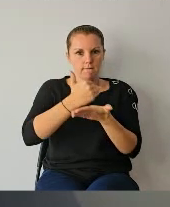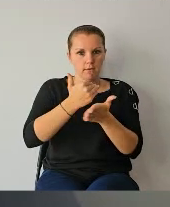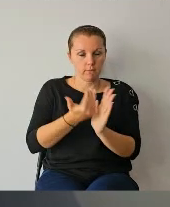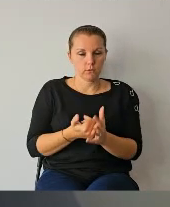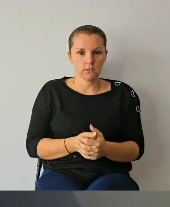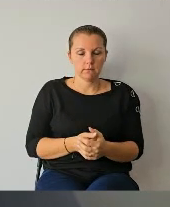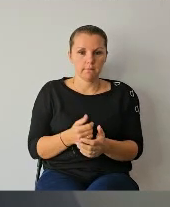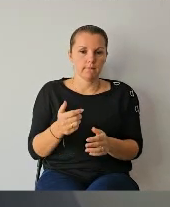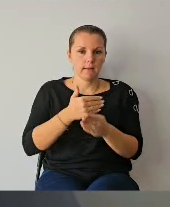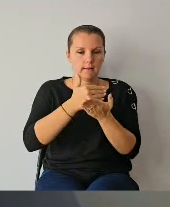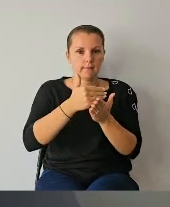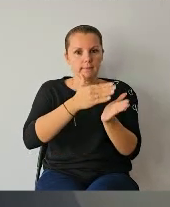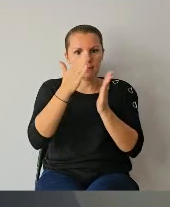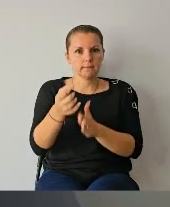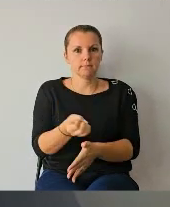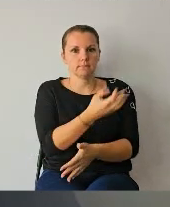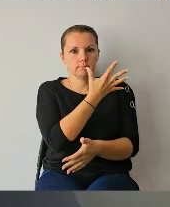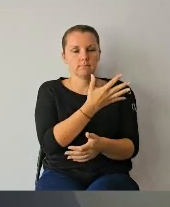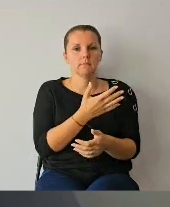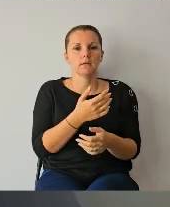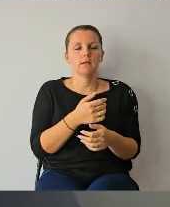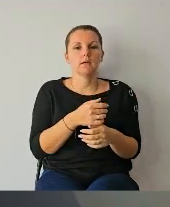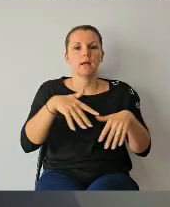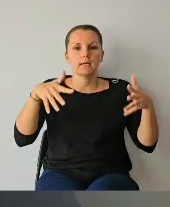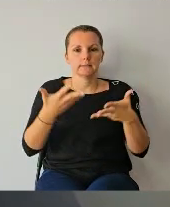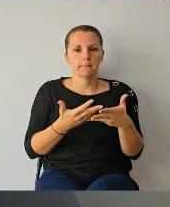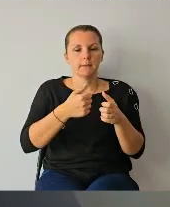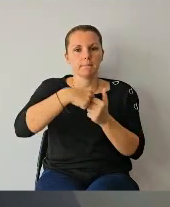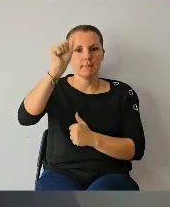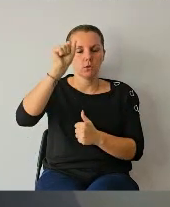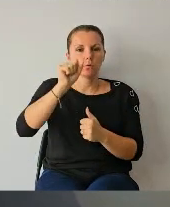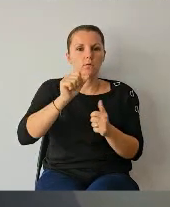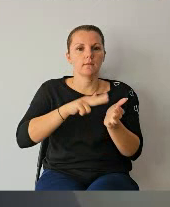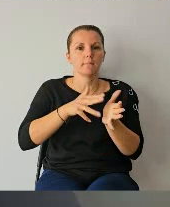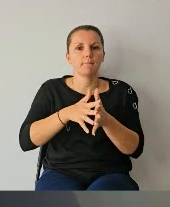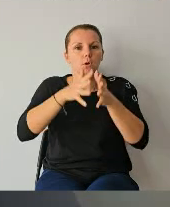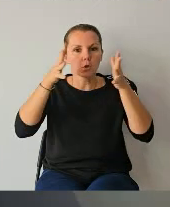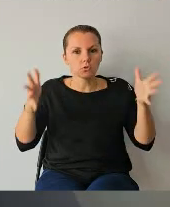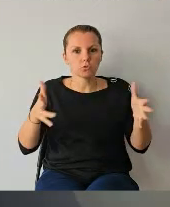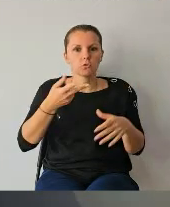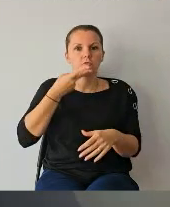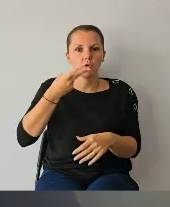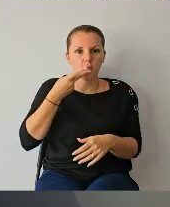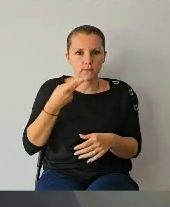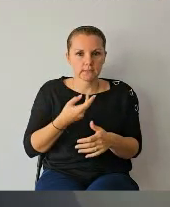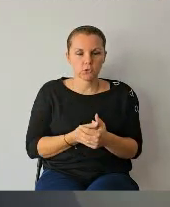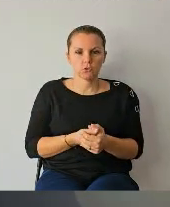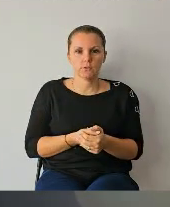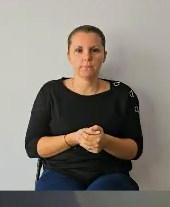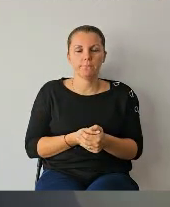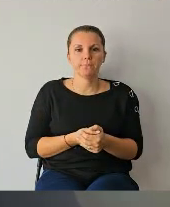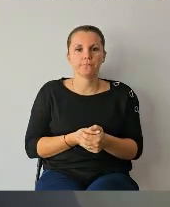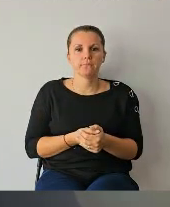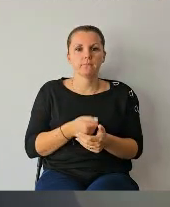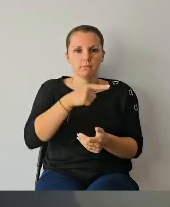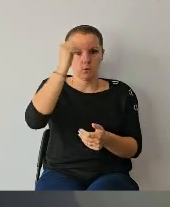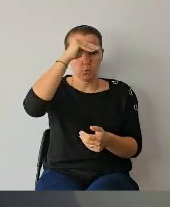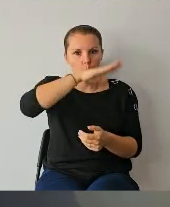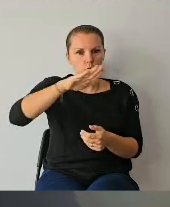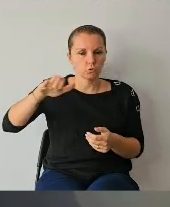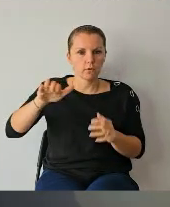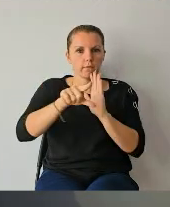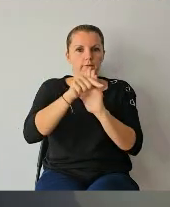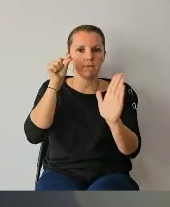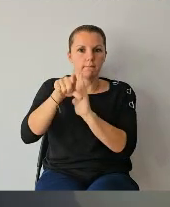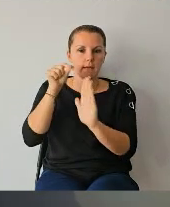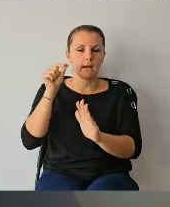Następny slajd przedstawia wykaz egzaminów maturalnych na poziomie rozszerzonym dwujęzycznym. Tutaj uczniowie wybierali m.in.